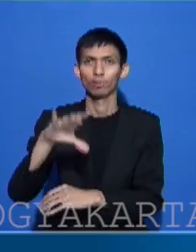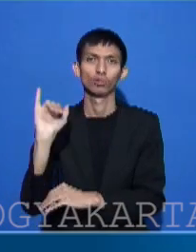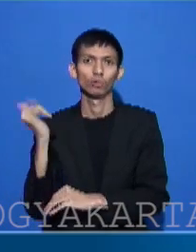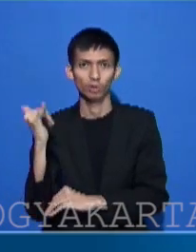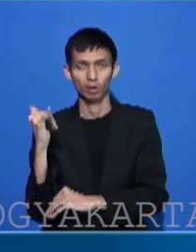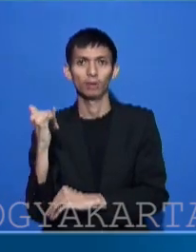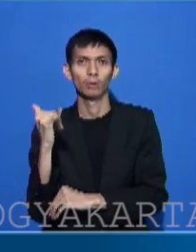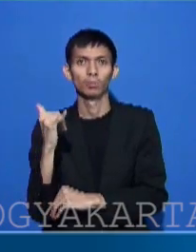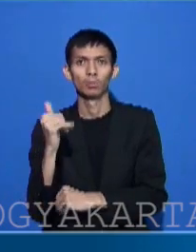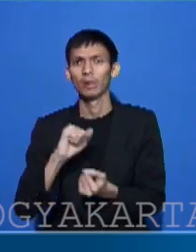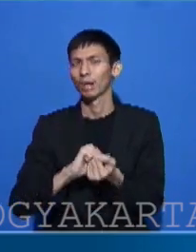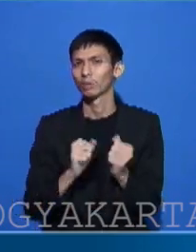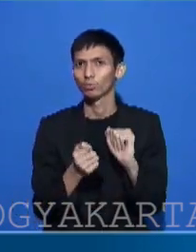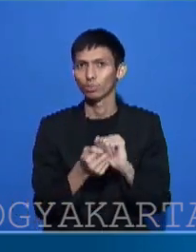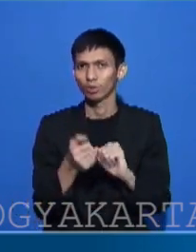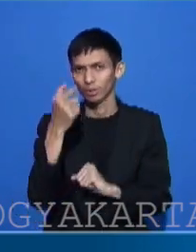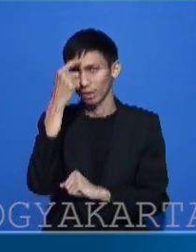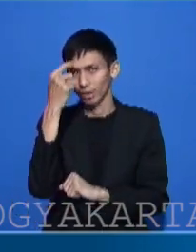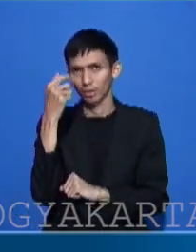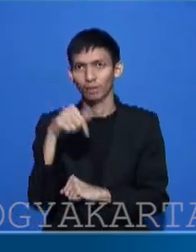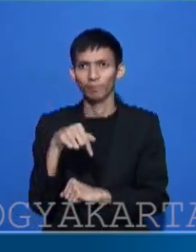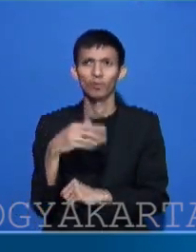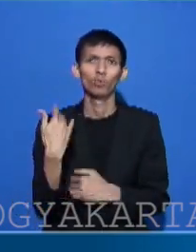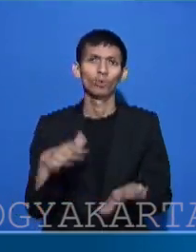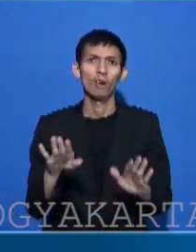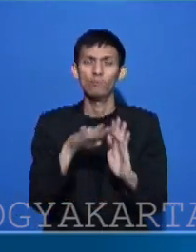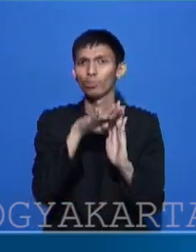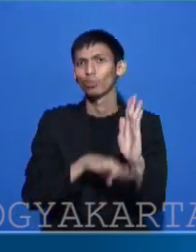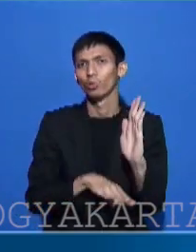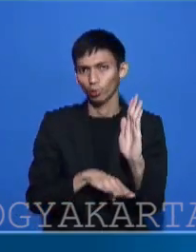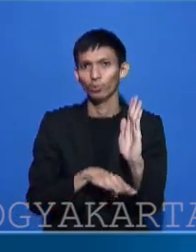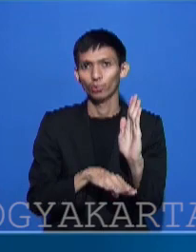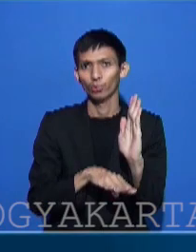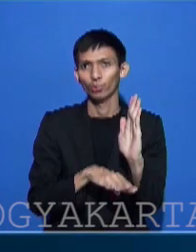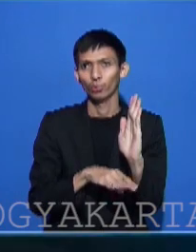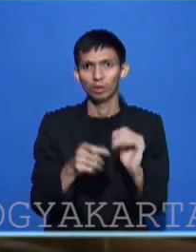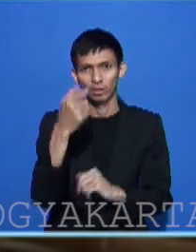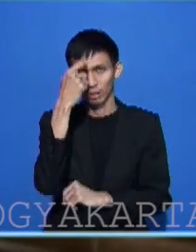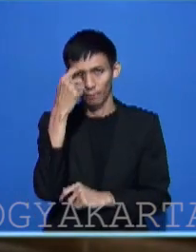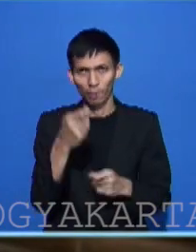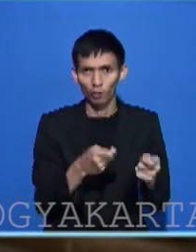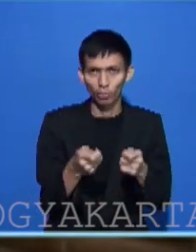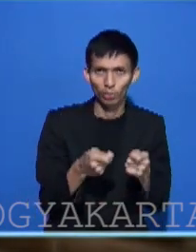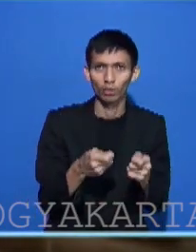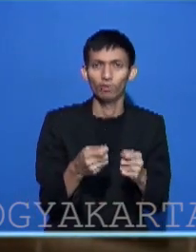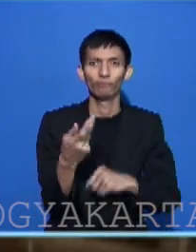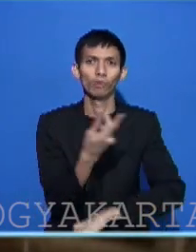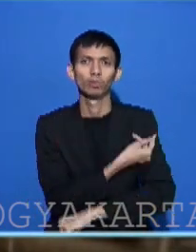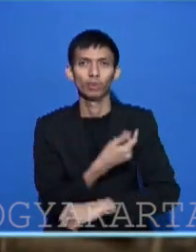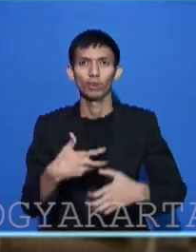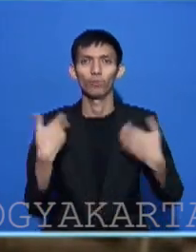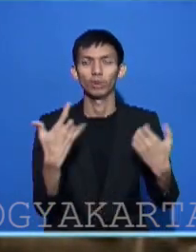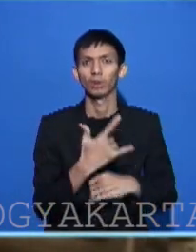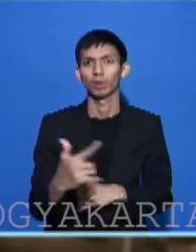kasus PMK pada sapi di daerah istimewa Yogyakarta telah melandai dan penyakit LSD juga terkendali, vaksinasi pada ternak terus